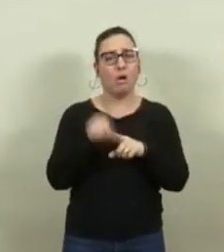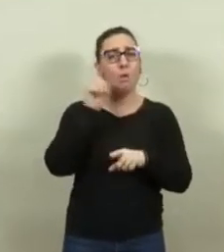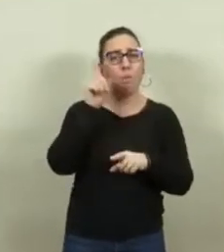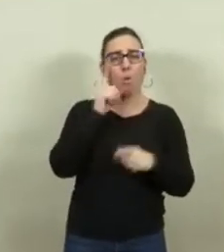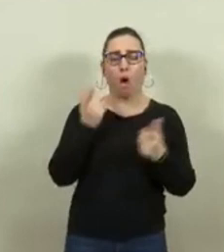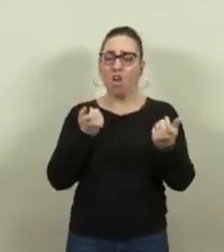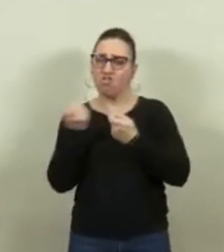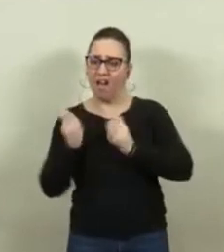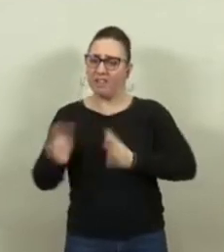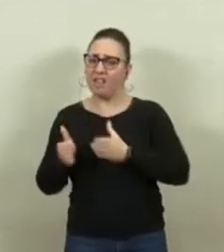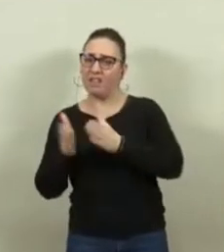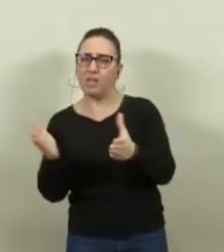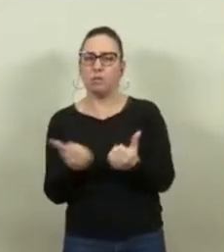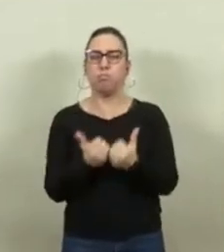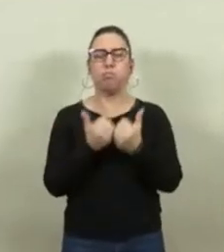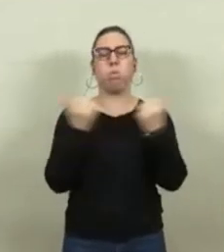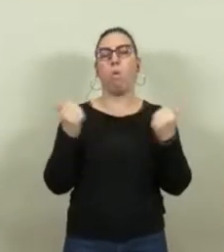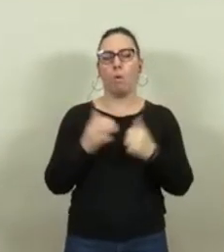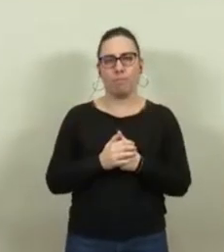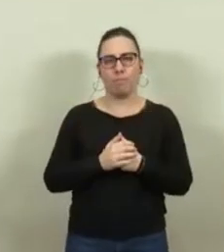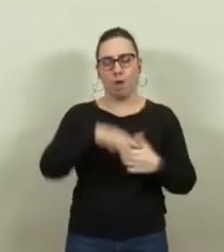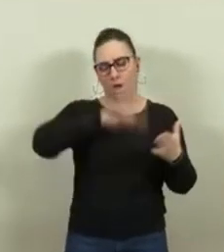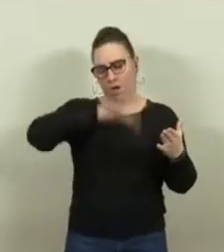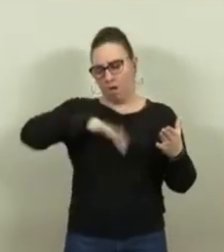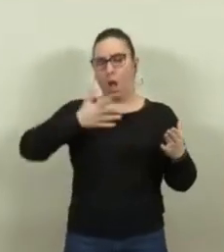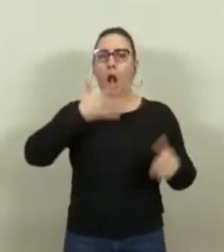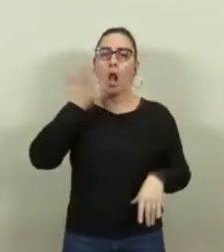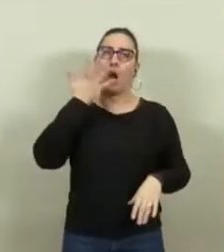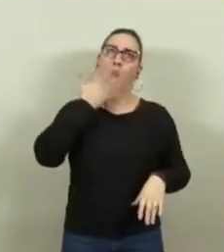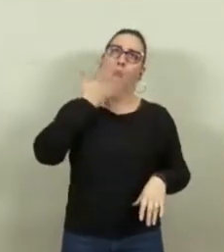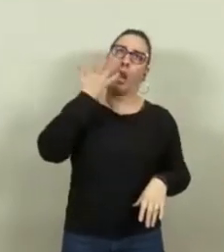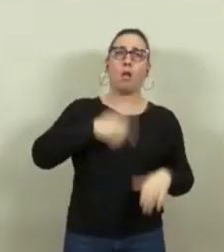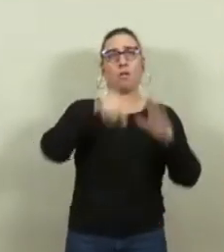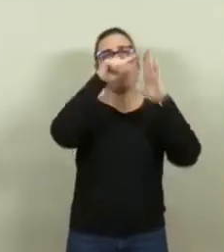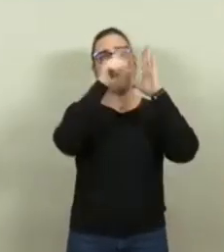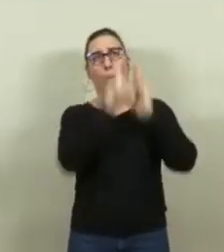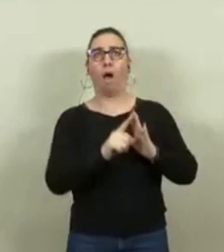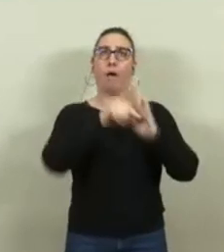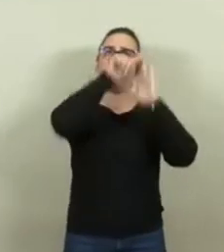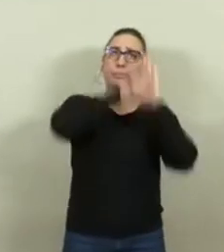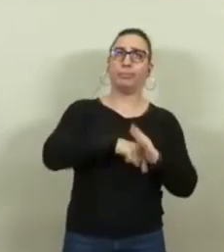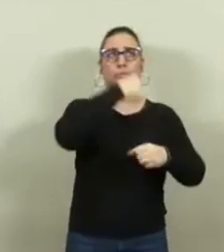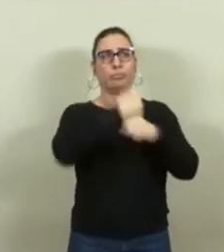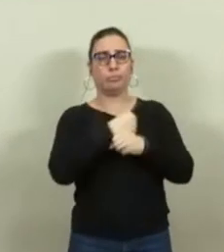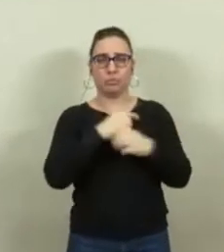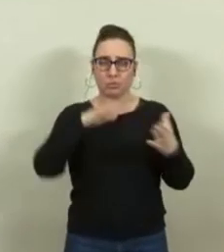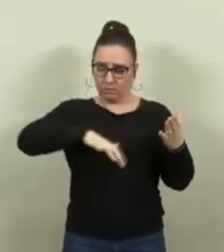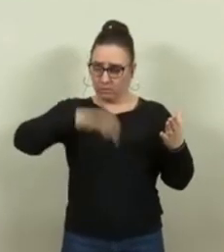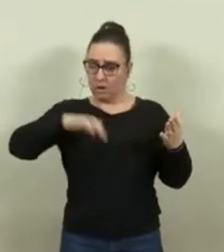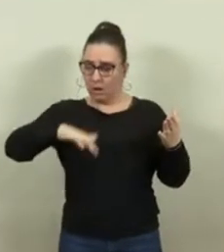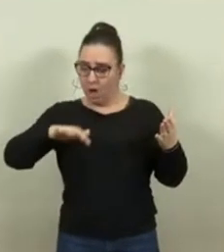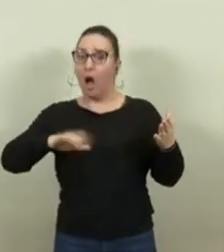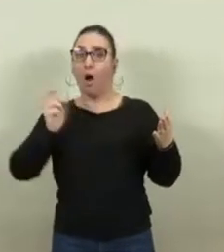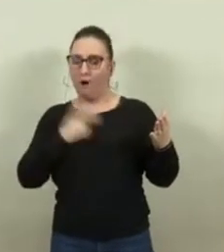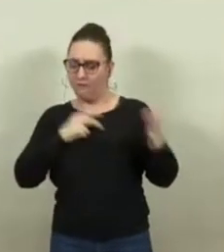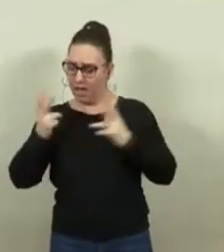de vos décisions. Après 3 pages de blabla sur les obligations qui s'appliquent, vous commencez par nous expliquer que depuis des années,